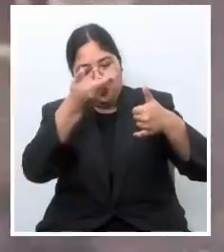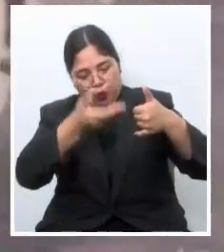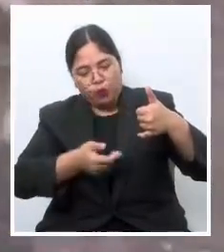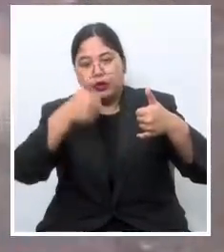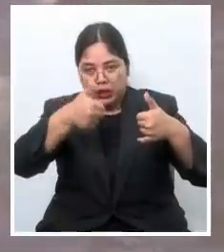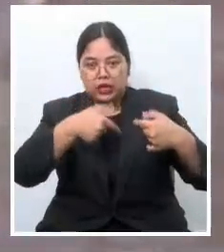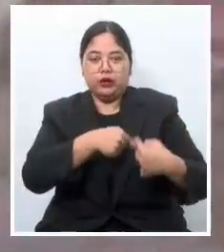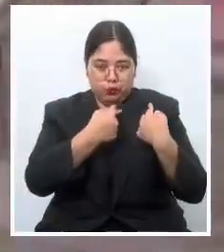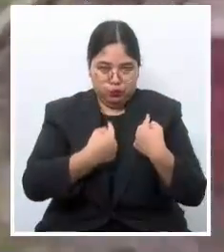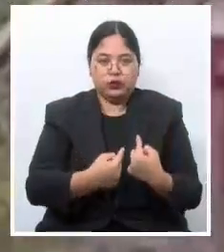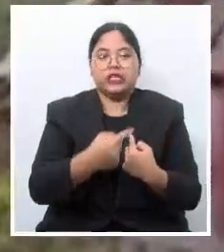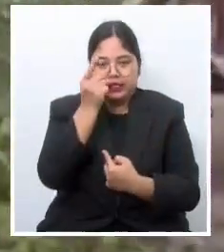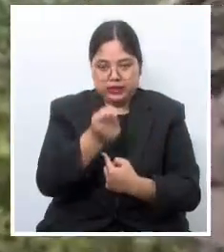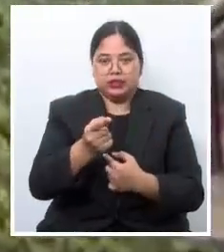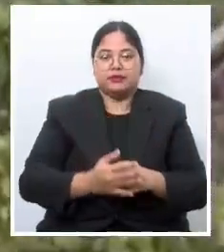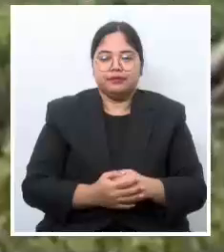ใจ